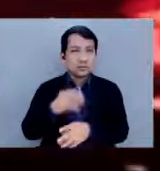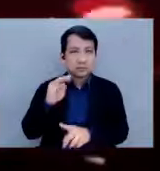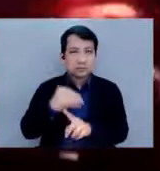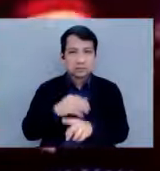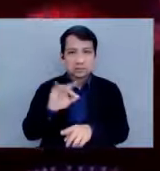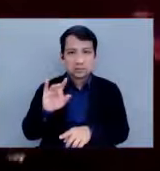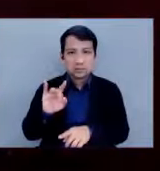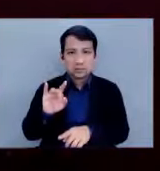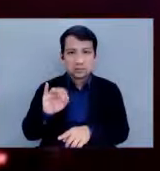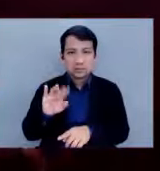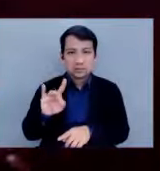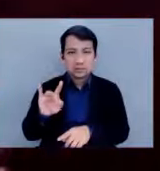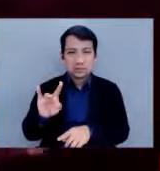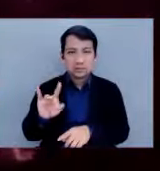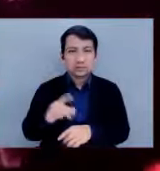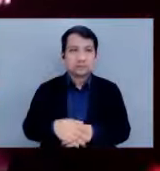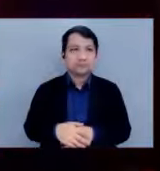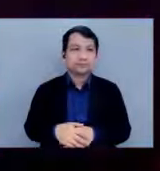19.